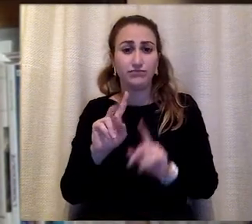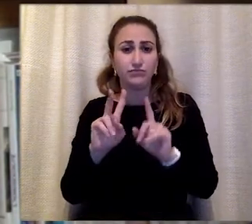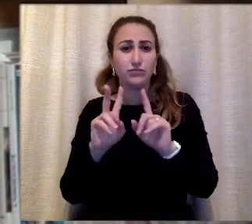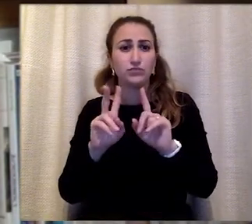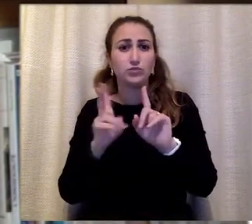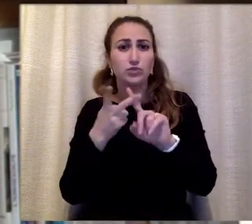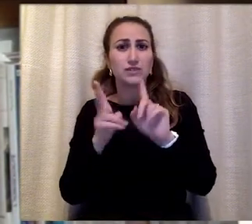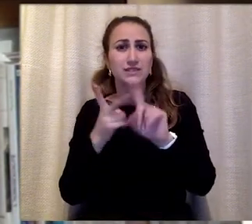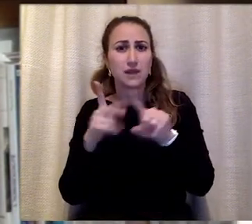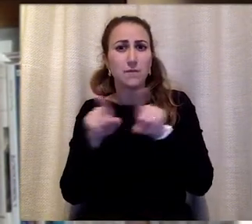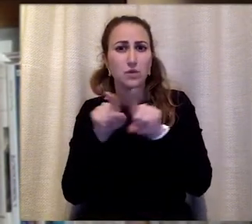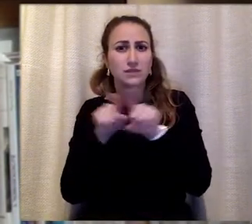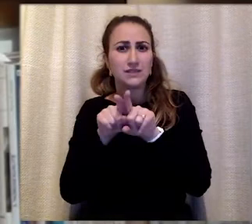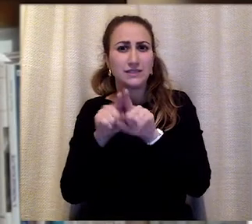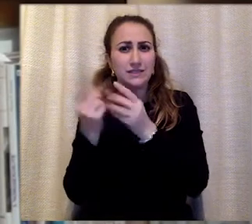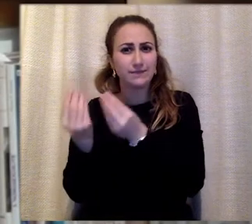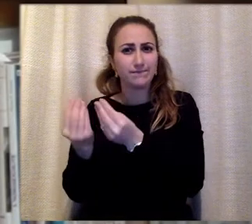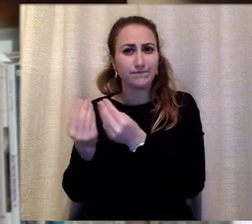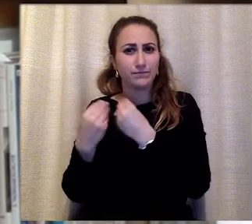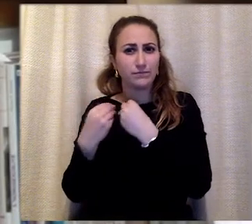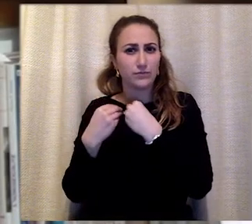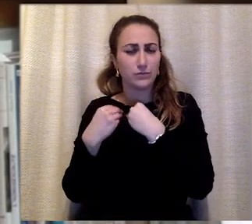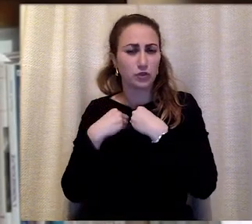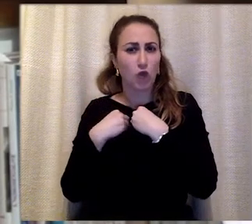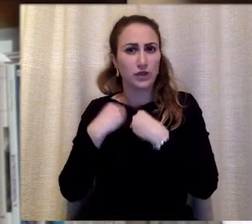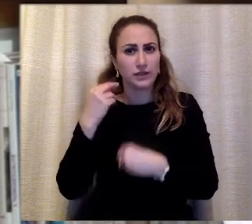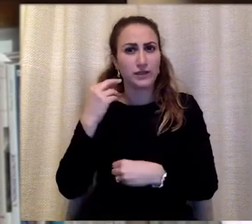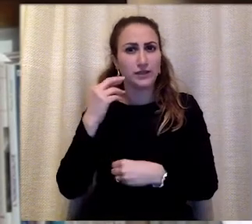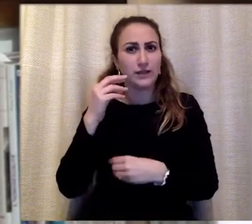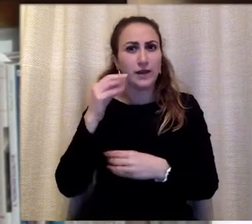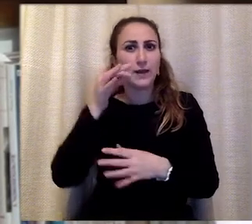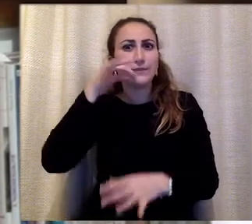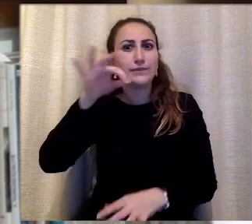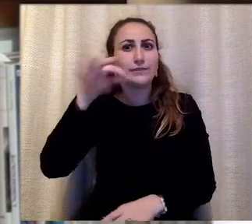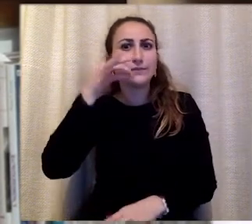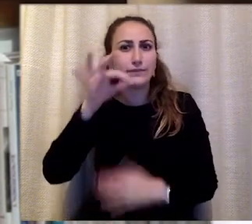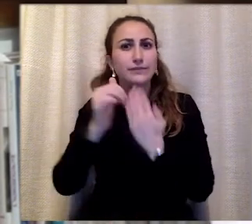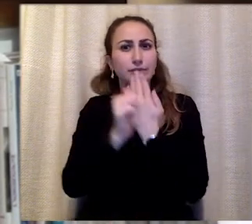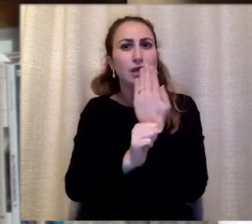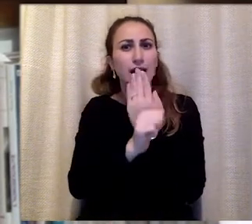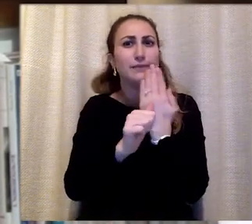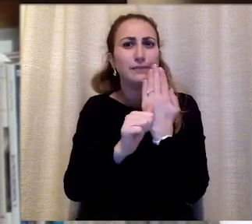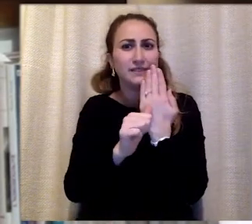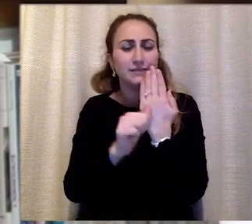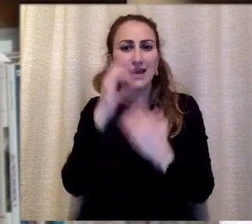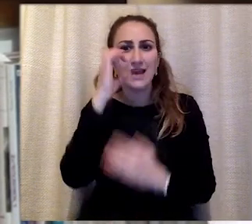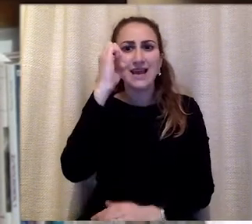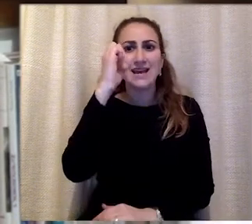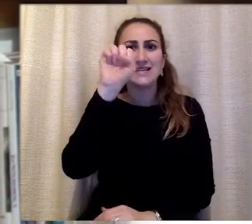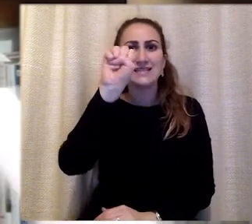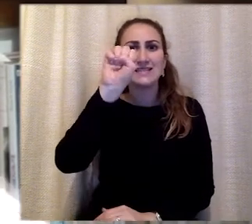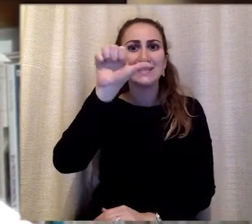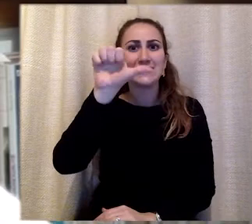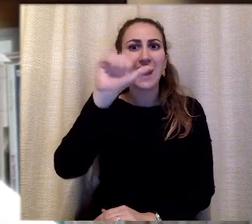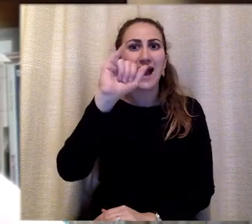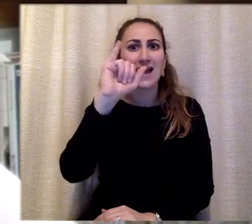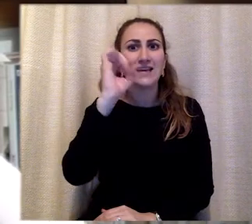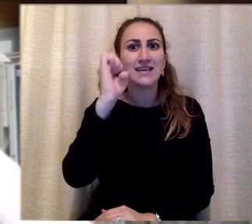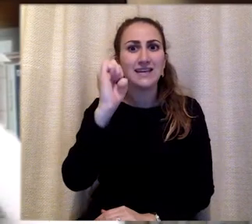il est dit « Consolez mon peuple, consolez mon peuple ». au lieu de